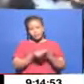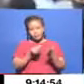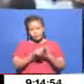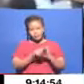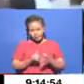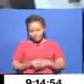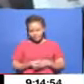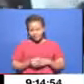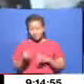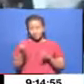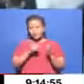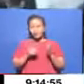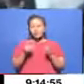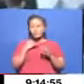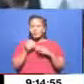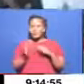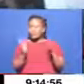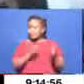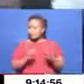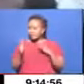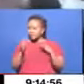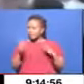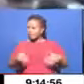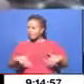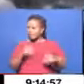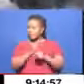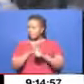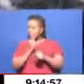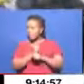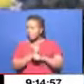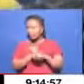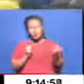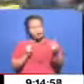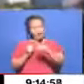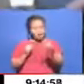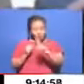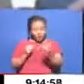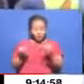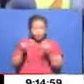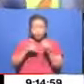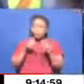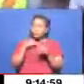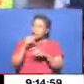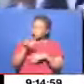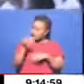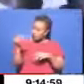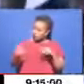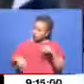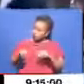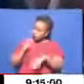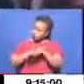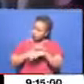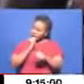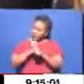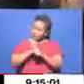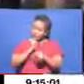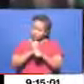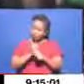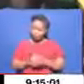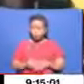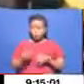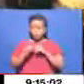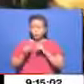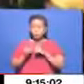ya viongozi. Iyo bilioni arobaini ndio tutapanga ajira ya hawa vijana. Ruto instead hit back at his opponents in